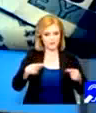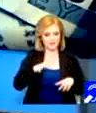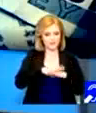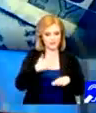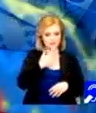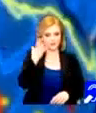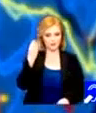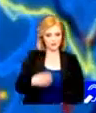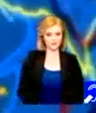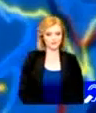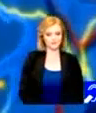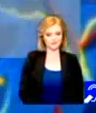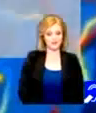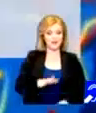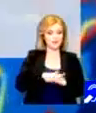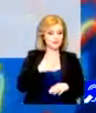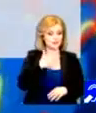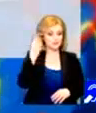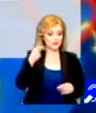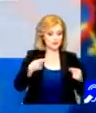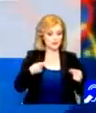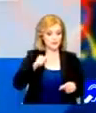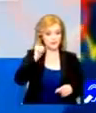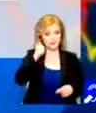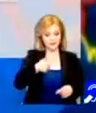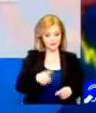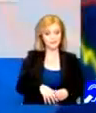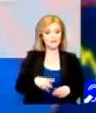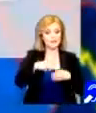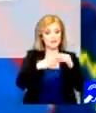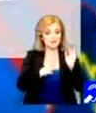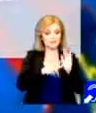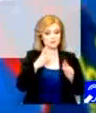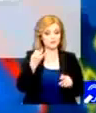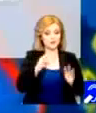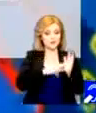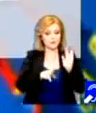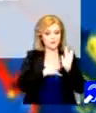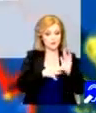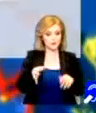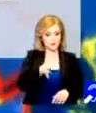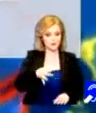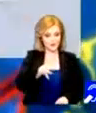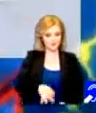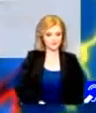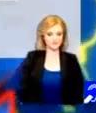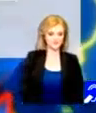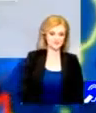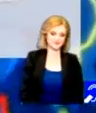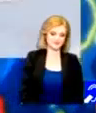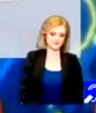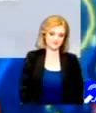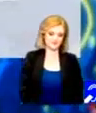Moldovei. Banca Națională a stabilit pentru mâine un curs oficial de 17 lei și 89 de bani pentru un dolar